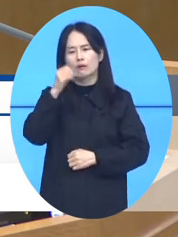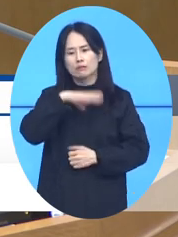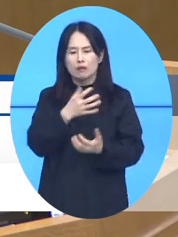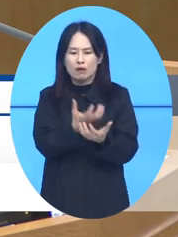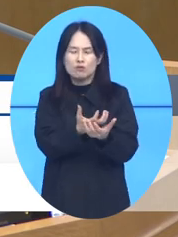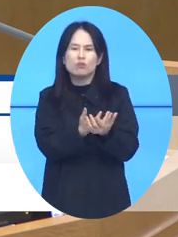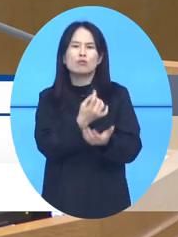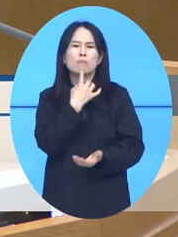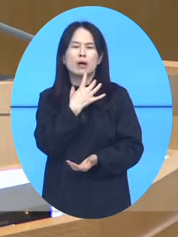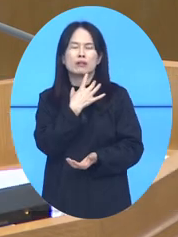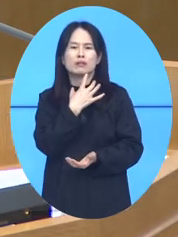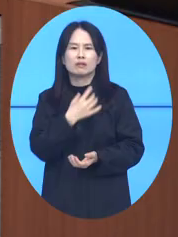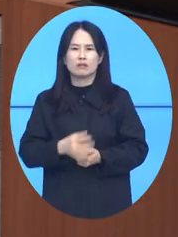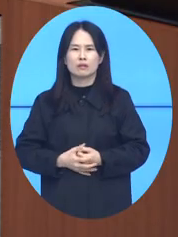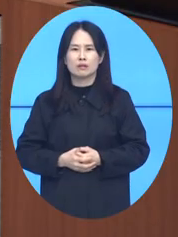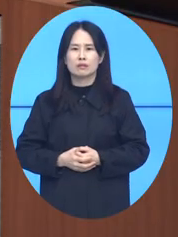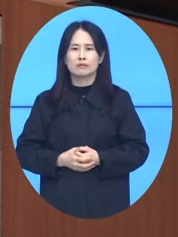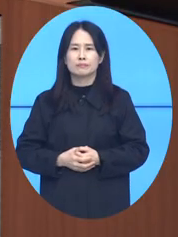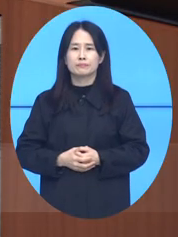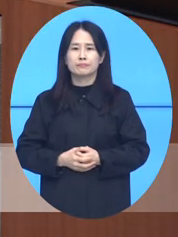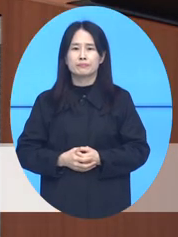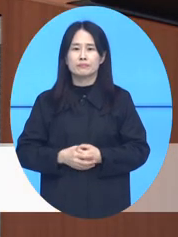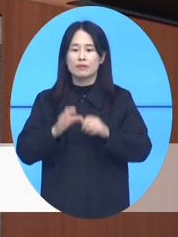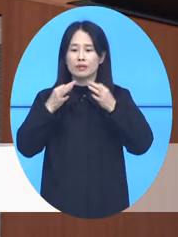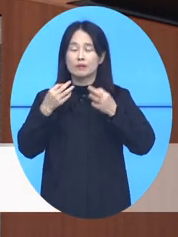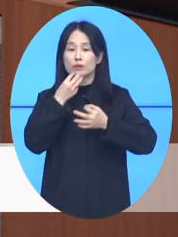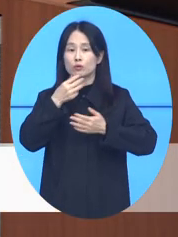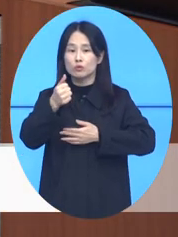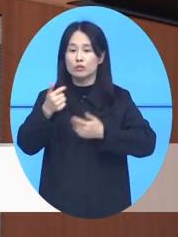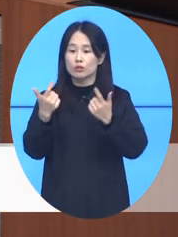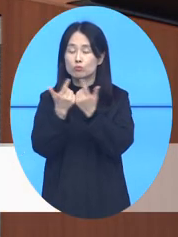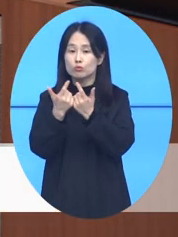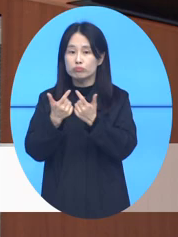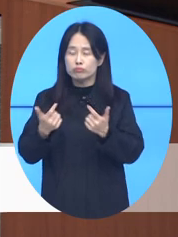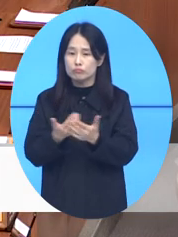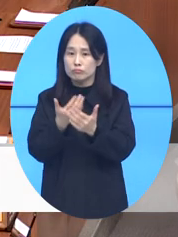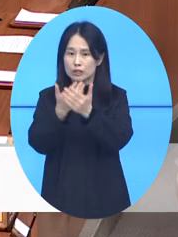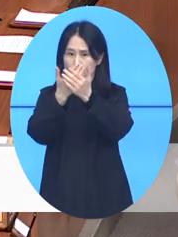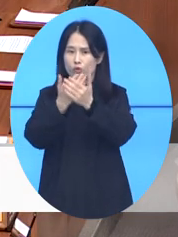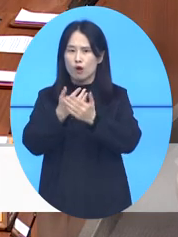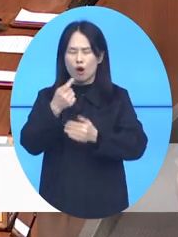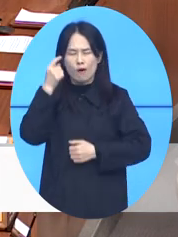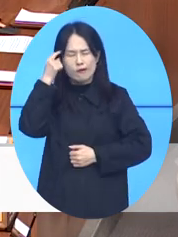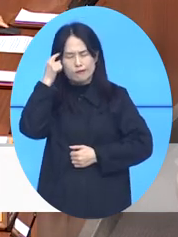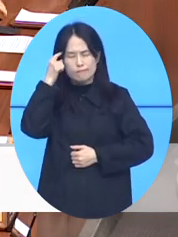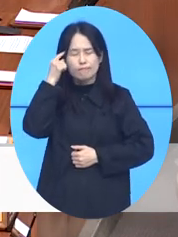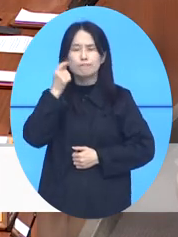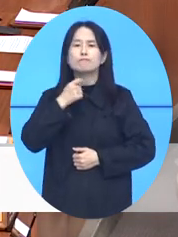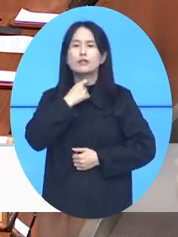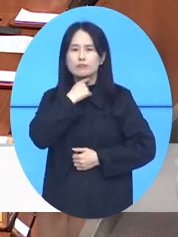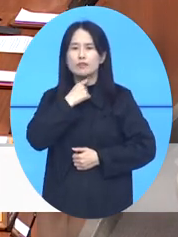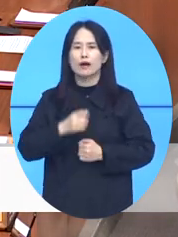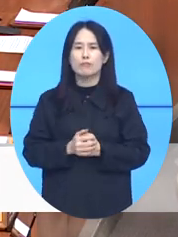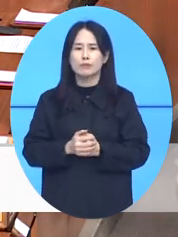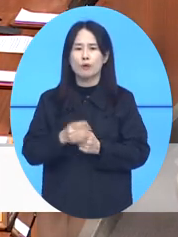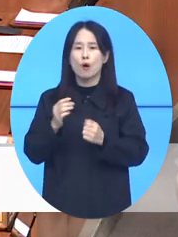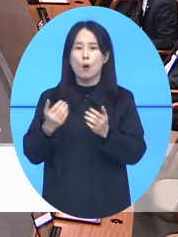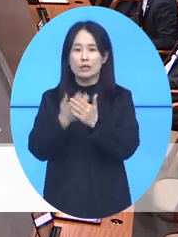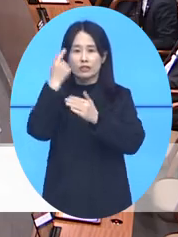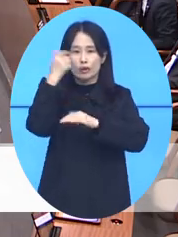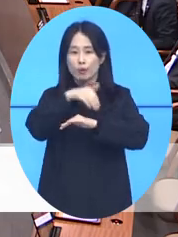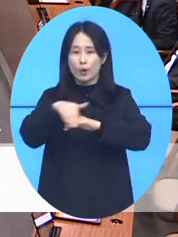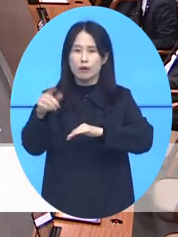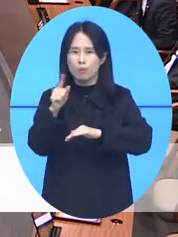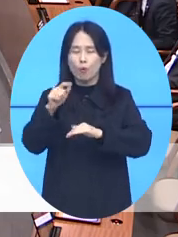문서로만 남아있을 뿐입니다. 김 시사는 북부 지역 발전의 의지가 강하다며 접경 지역 발전 계획의 경우